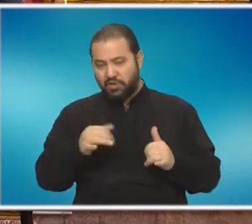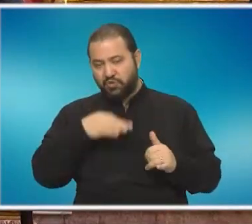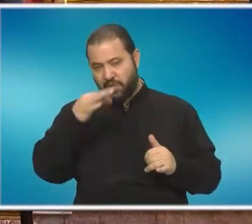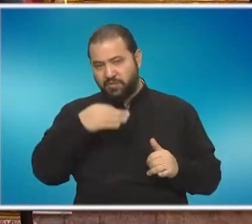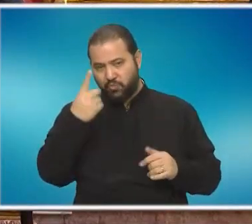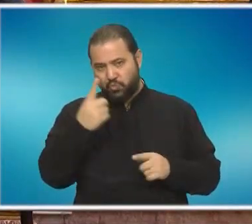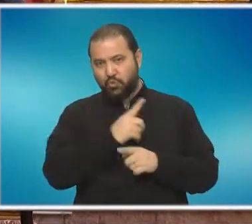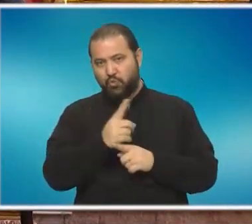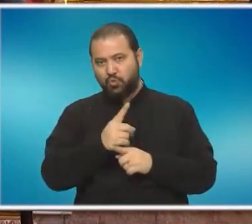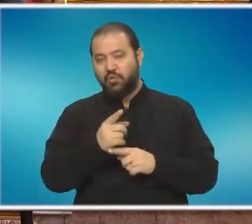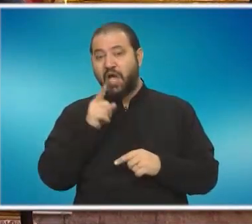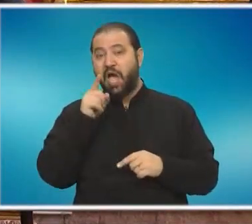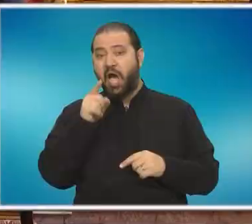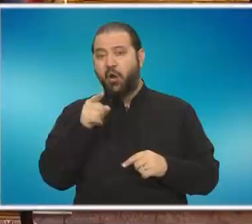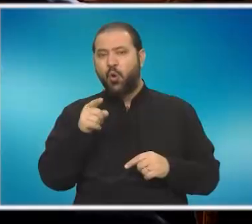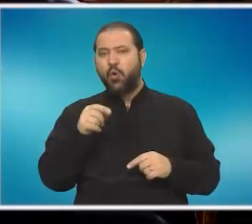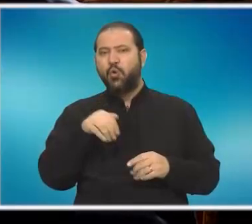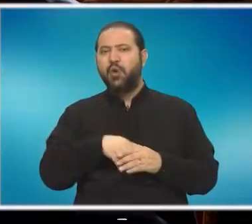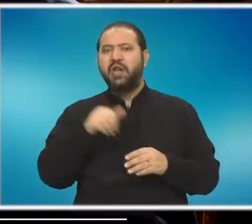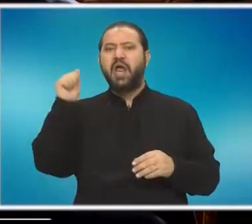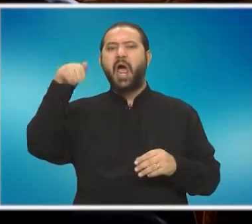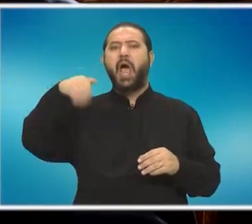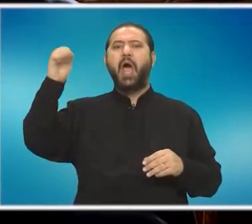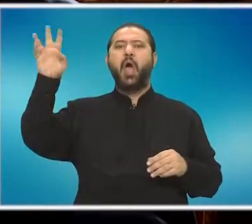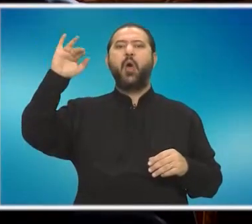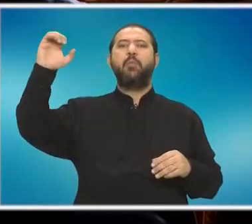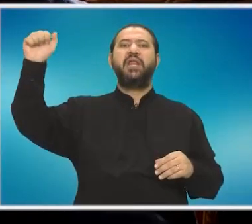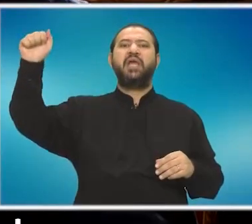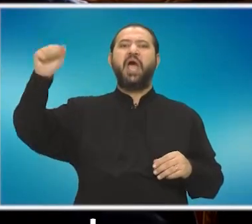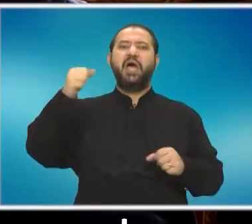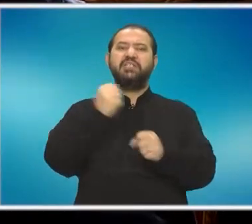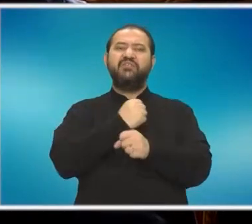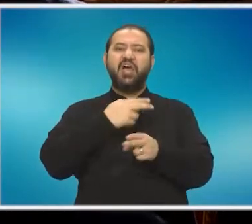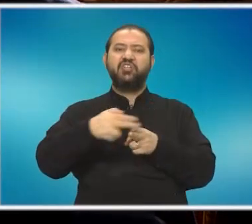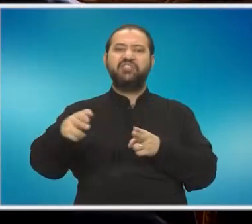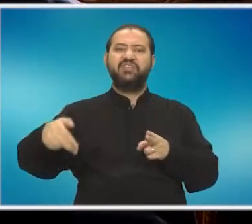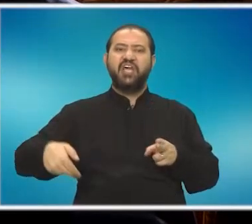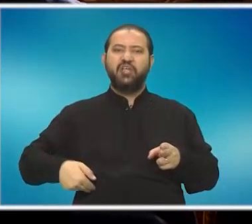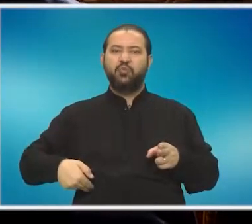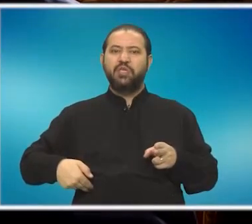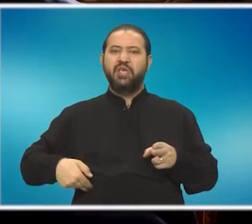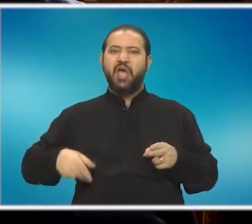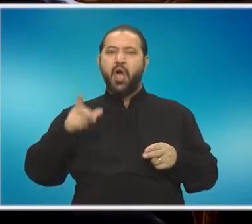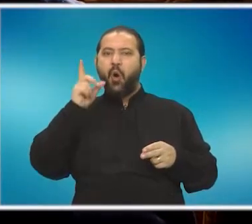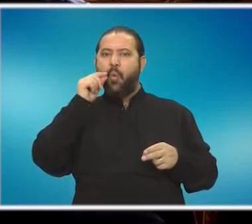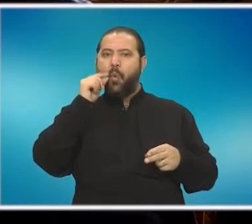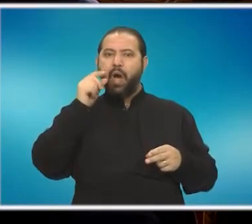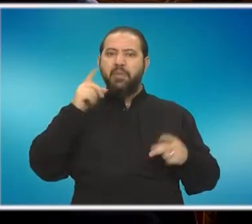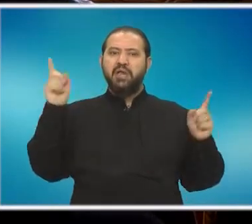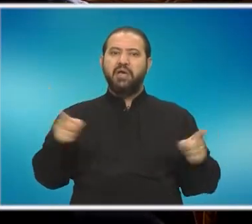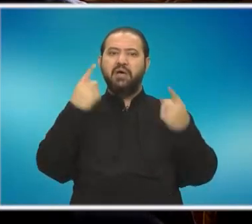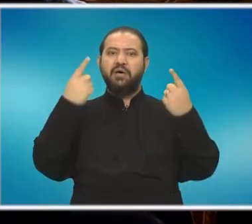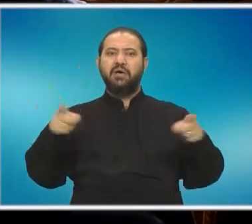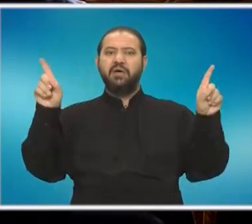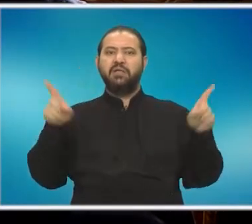să vă mai mărturisesc și ceva. Acolo știți cum se face Sfânta Liturghie? Omul cântă la strană, n-au cântăreți.